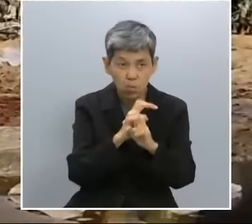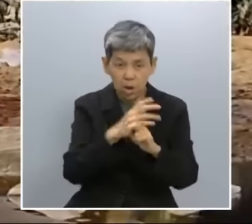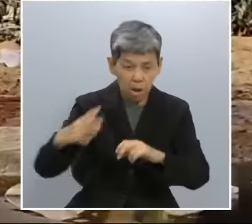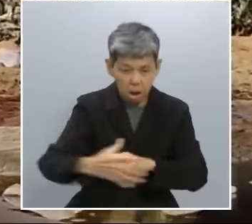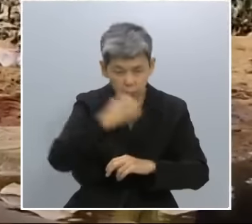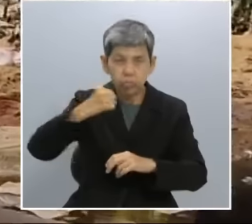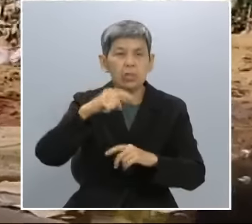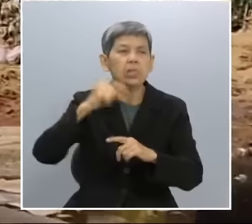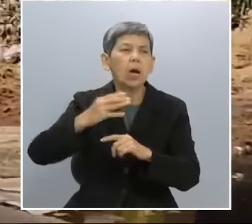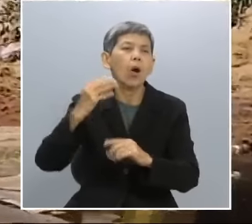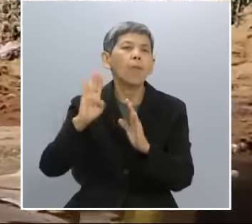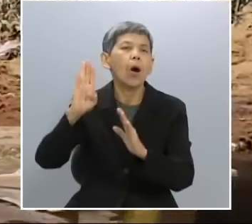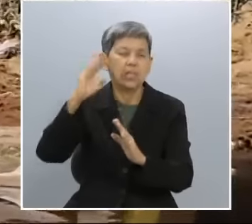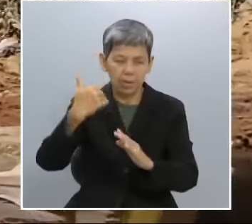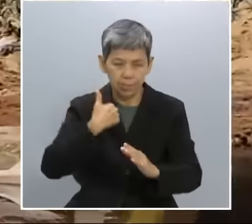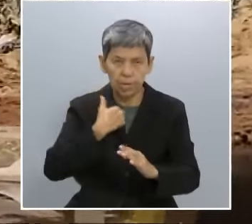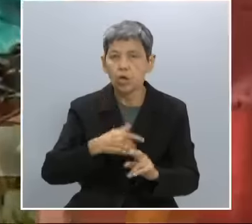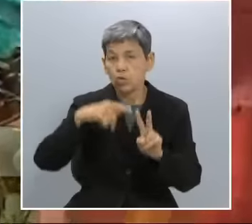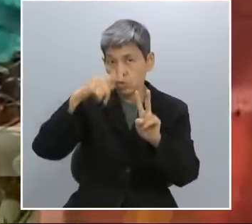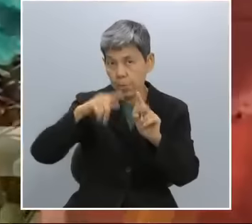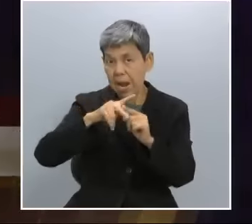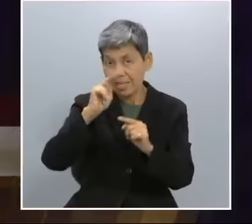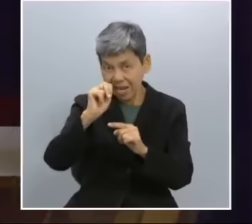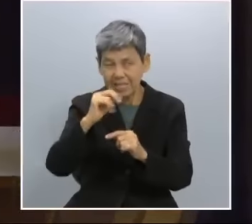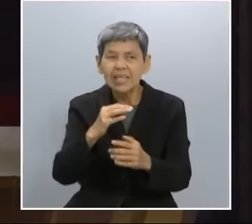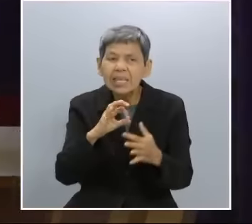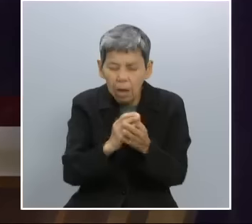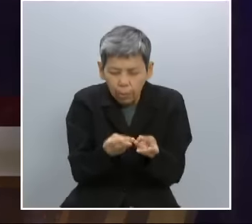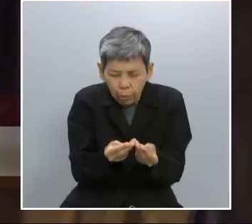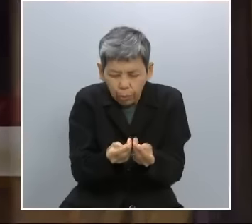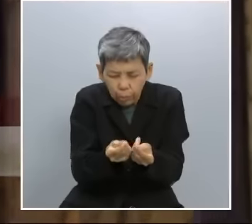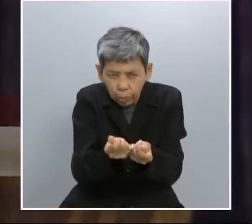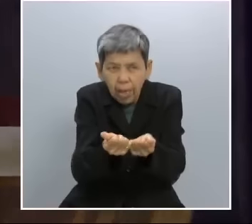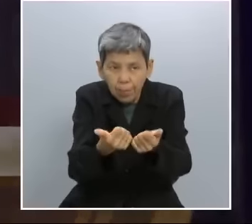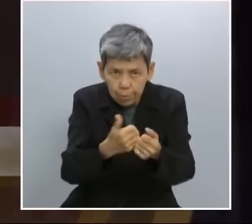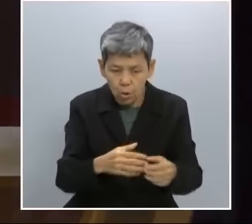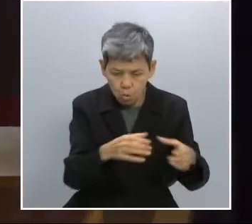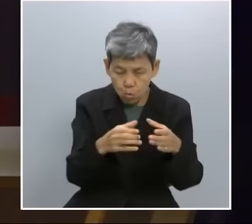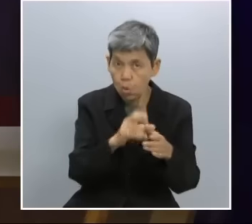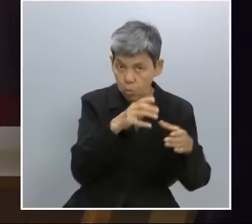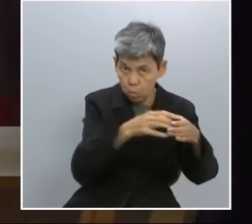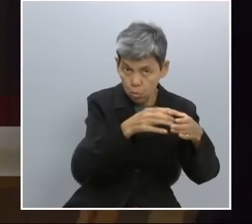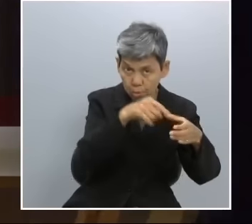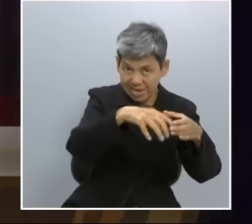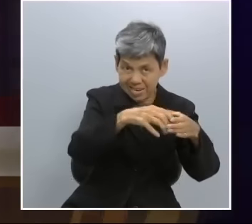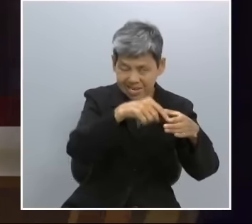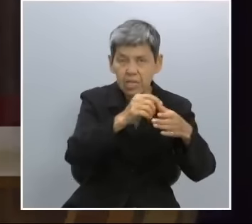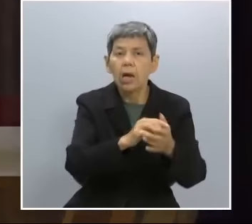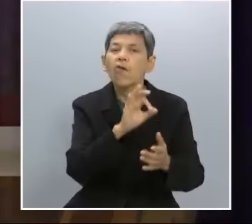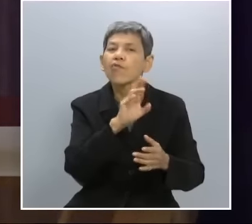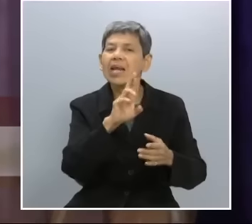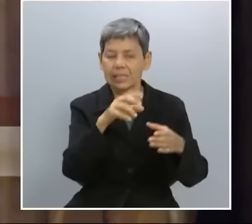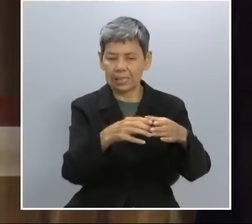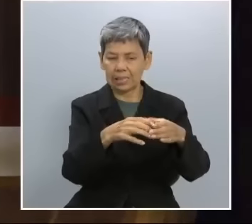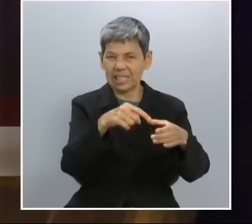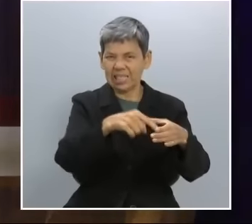ดังของเอกอุทัยมีประมาณ 2,000 ตันส่วนที่เป็นสารเหลวอยู่ในรูปกรดมี2กลุ่มกลุ่มแรกจะเป็นกลุ่มเฟอร์ริกค่ะก